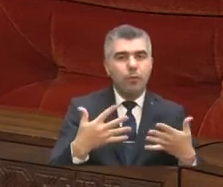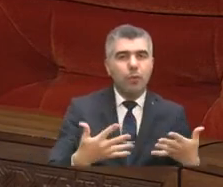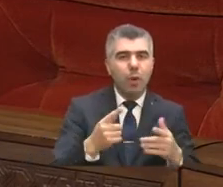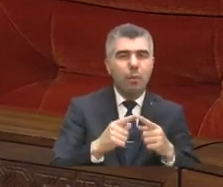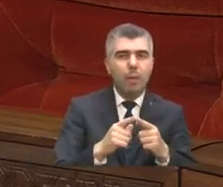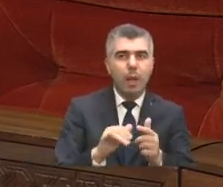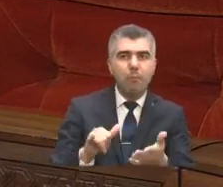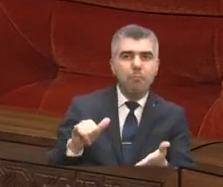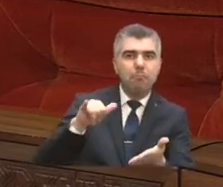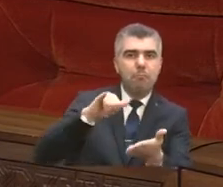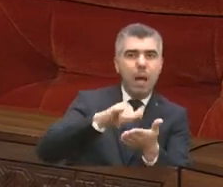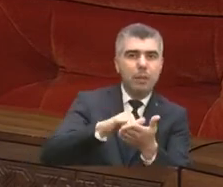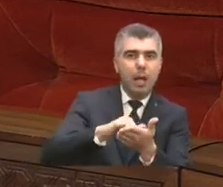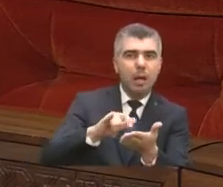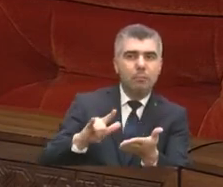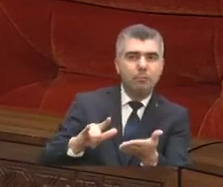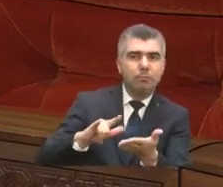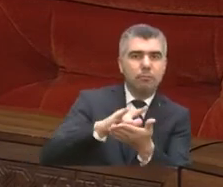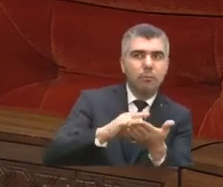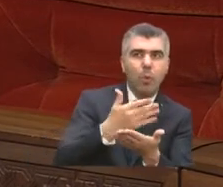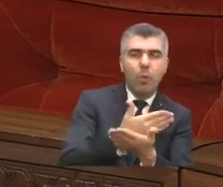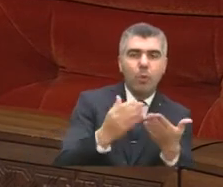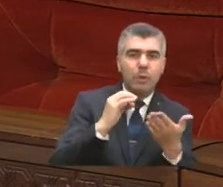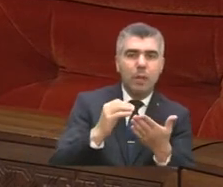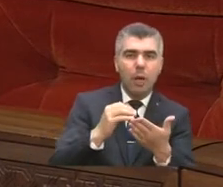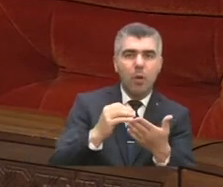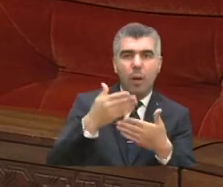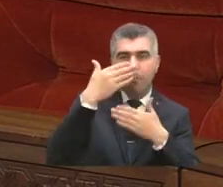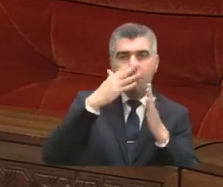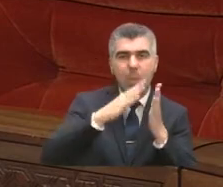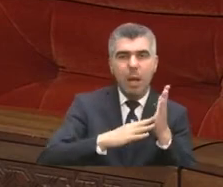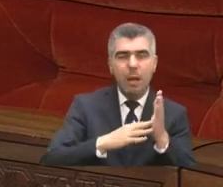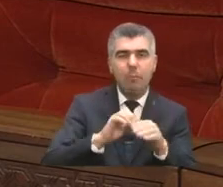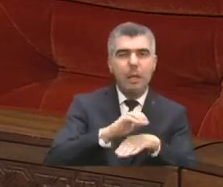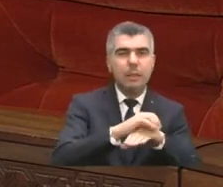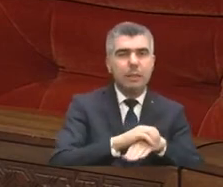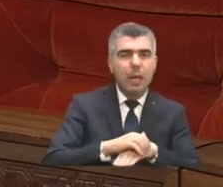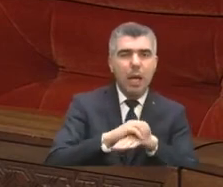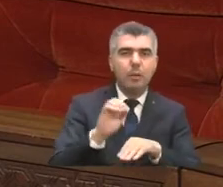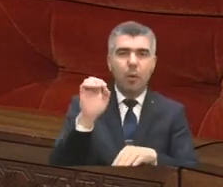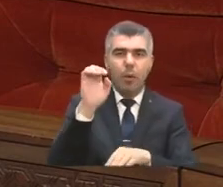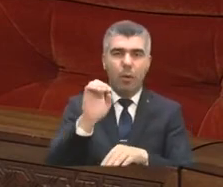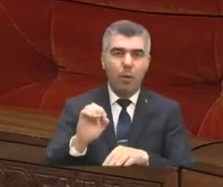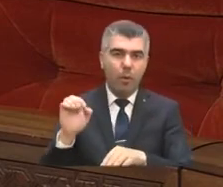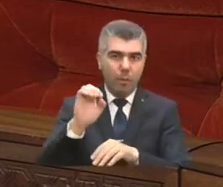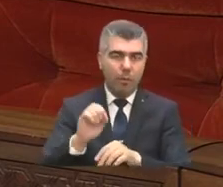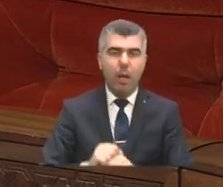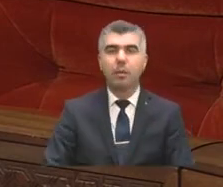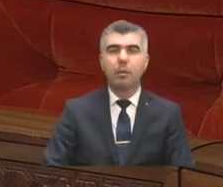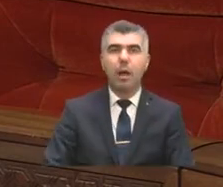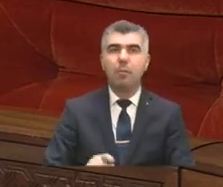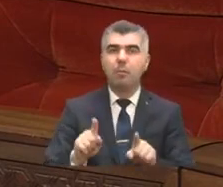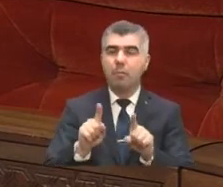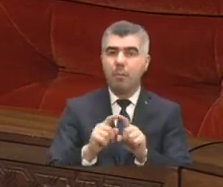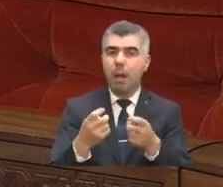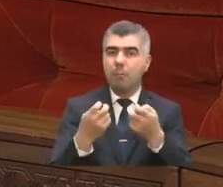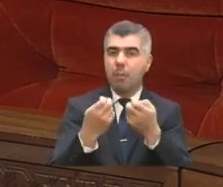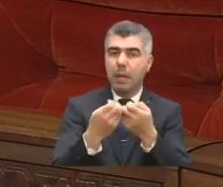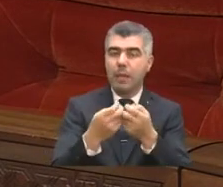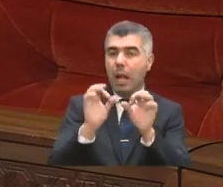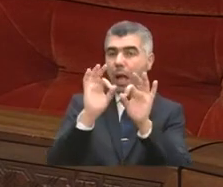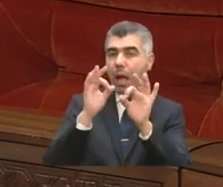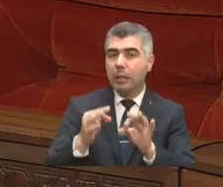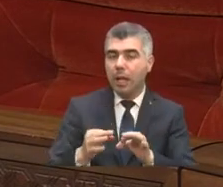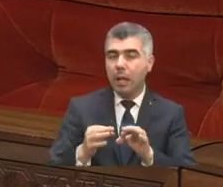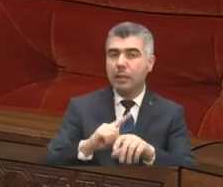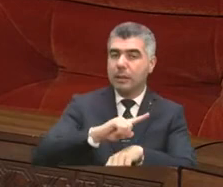الخطوط الجويه بين المطارات المغربيه ونظيراتها بدول الاتحاد الاوروبي، سواء تعلق الامر بعدد الرحلات او